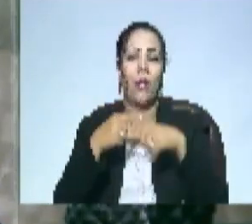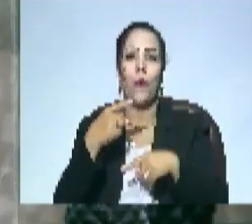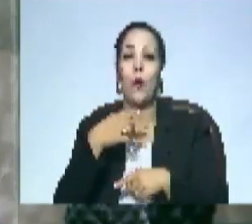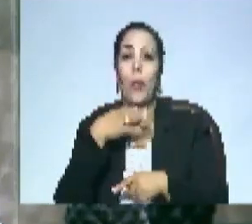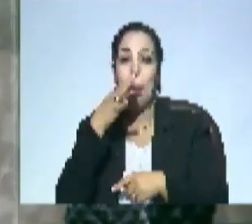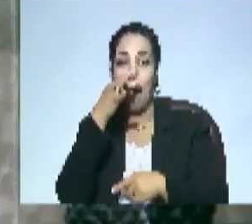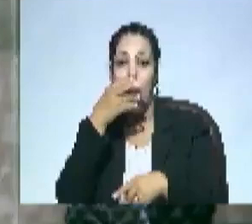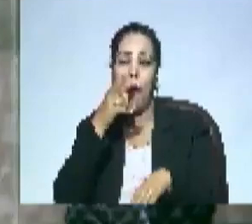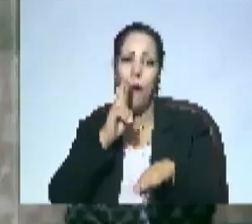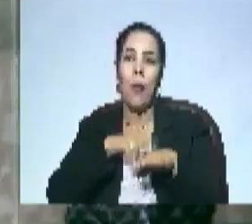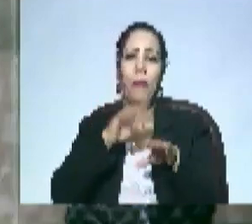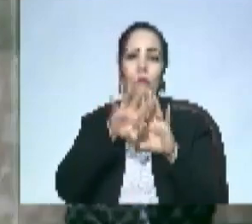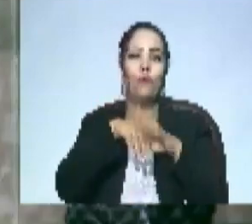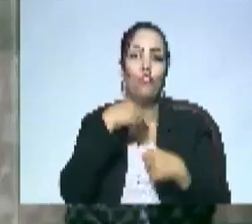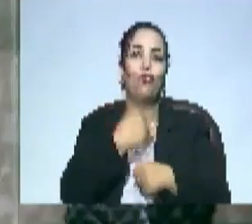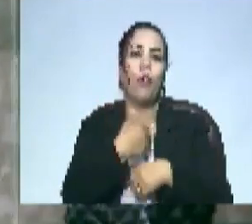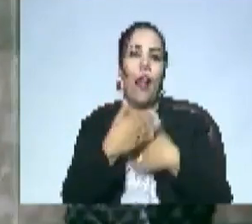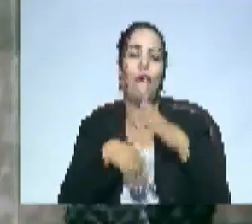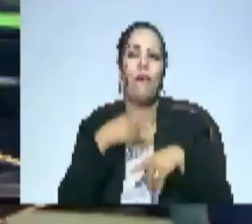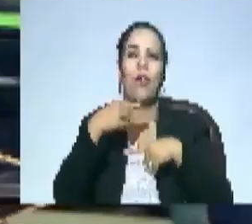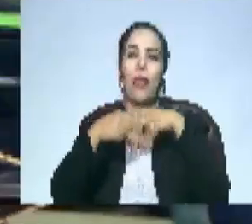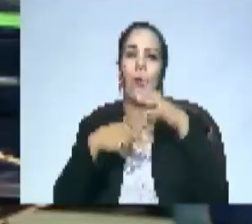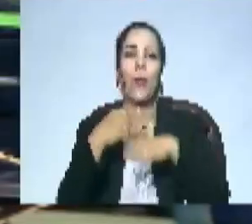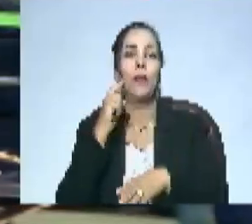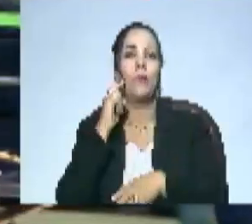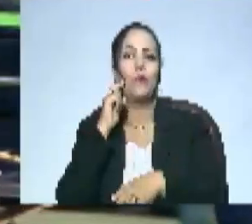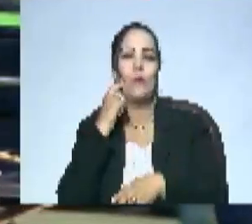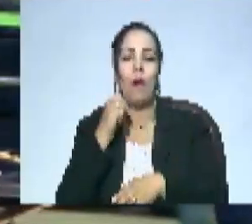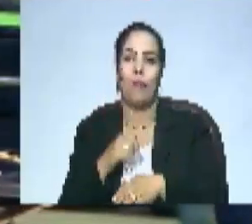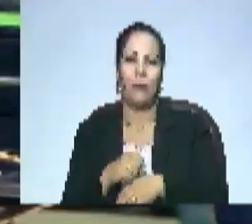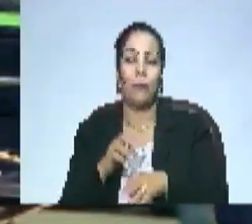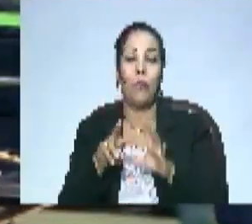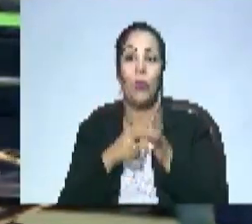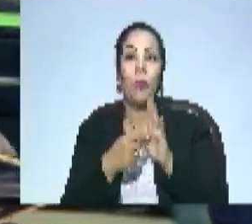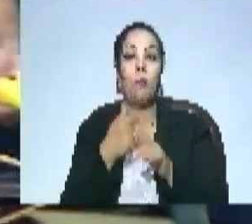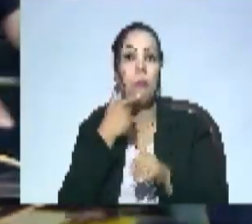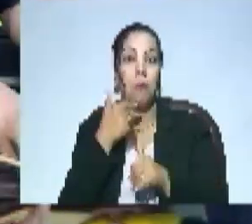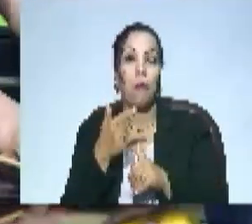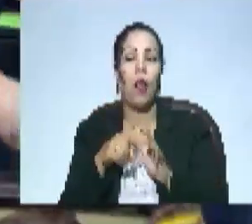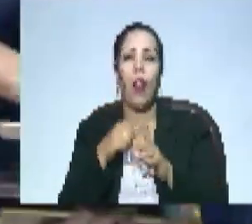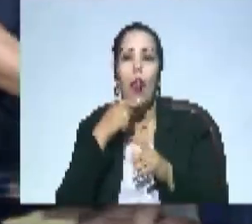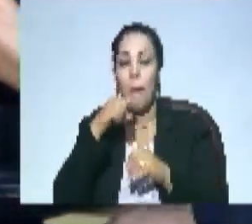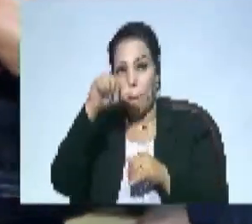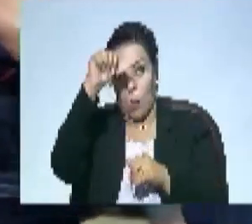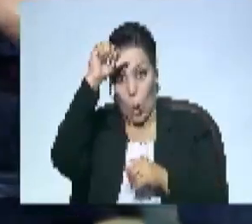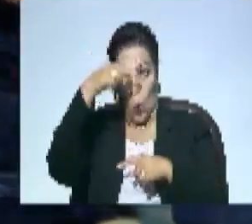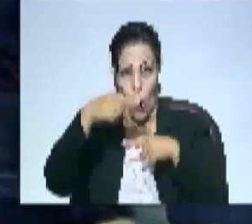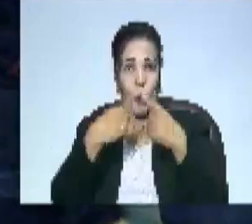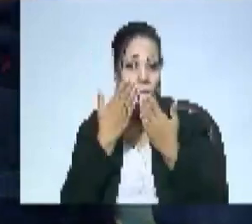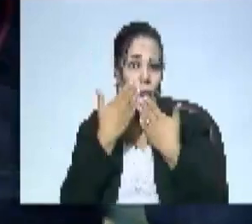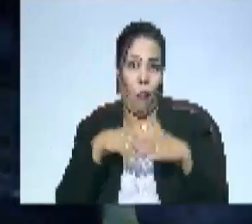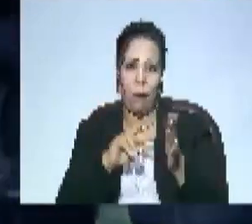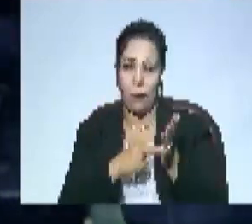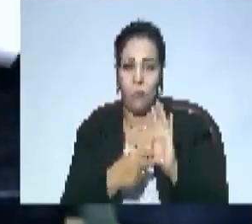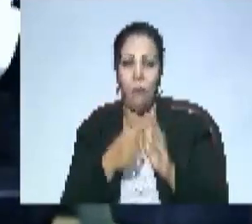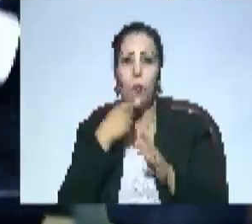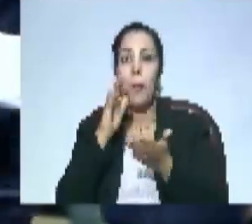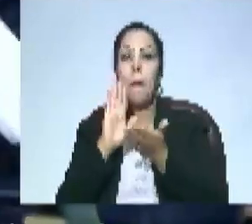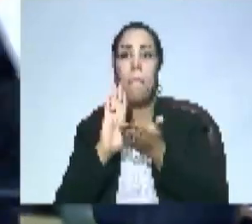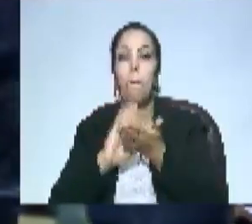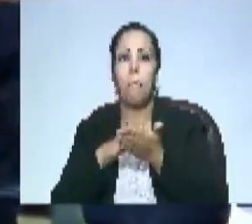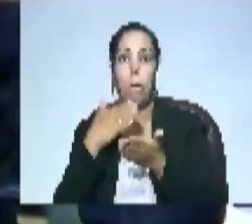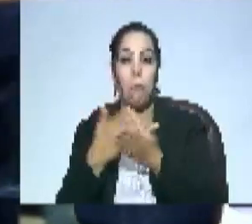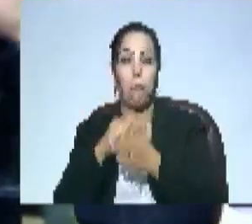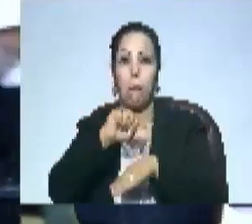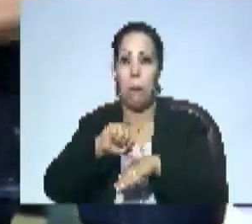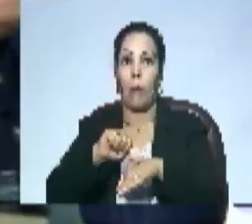في الكنالوني الحلو ايه الاخبار يا شيف تمام احنا خلصنا كده الجوز الهند الكنالوني المقلي بالعسل